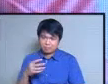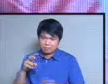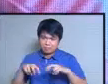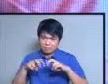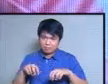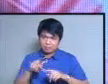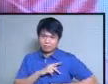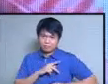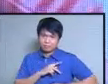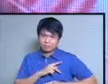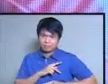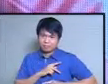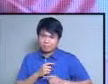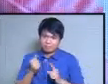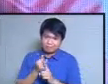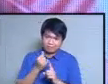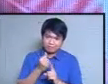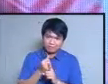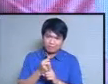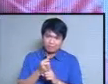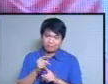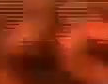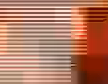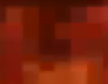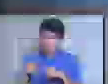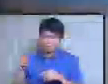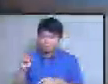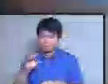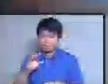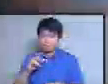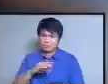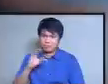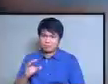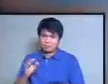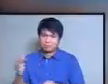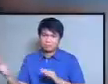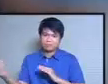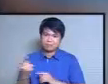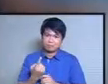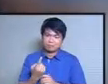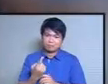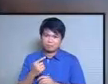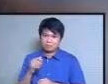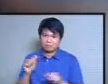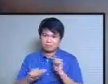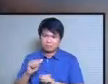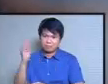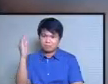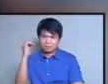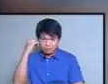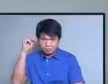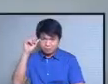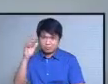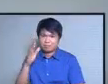Iniibisigan na ng mga otoridad ang pambubugbog sa isang pedestrian sa Cavite. Dumulog sa programang Aksyon sa Tanghali ang biktimang si Jay Dalmonia, ang kanyang ina